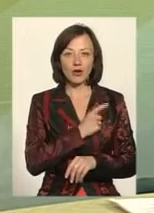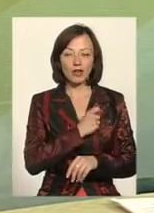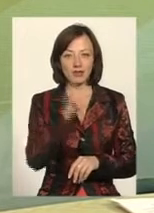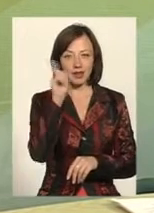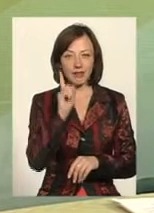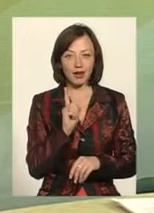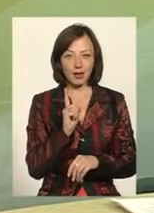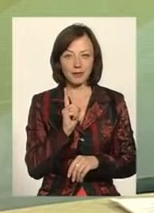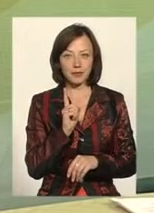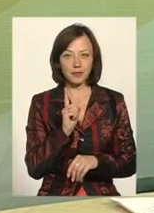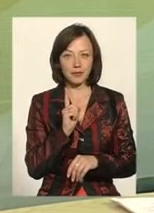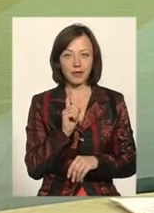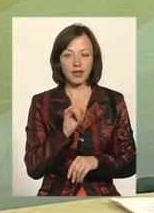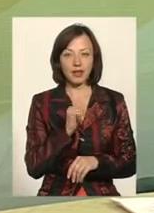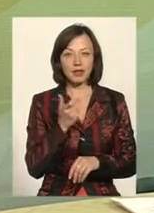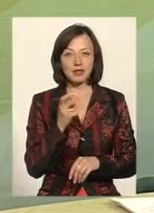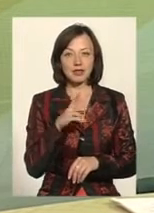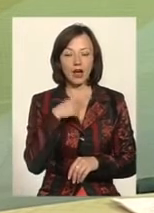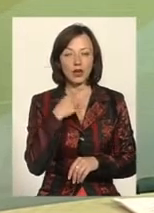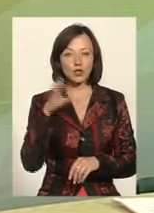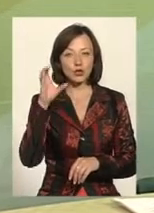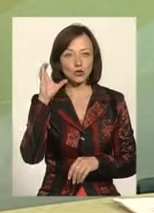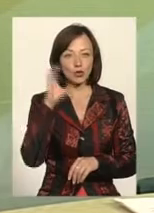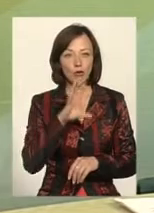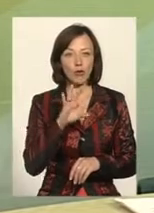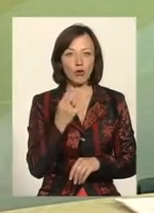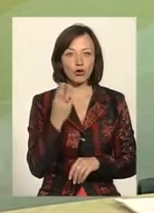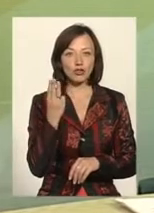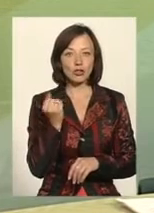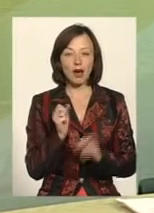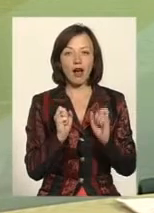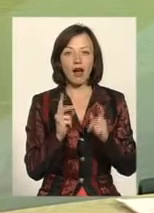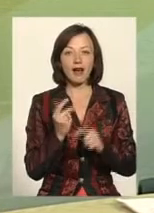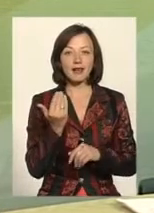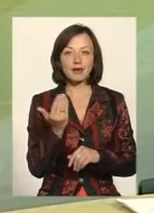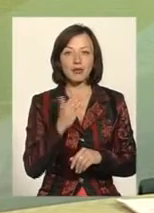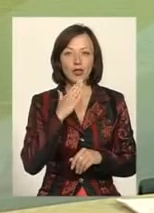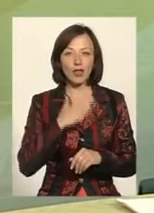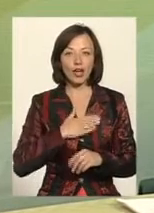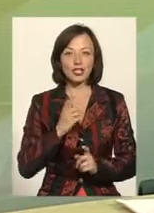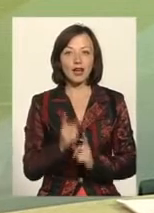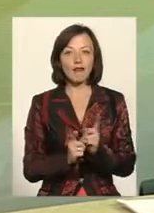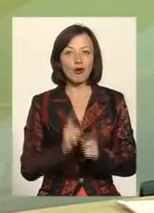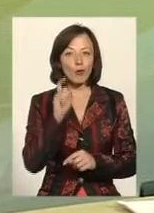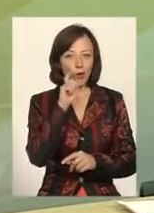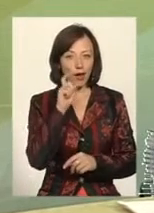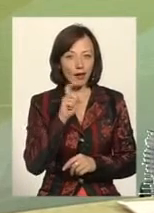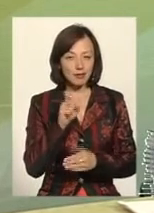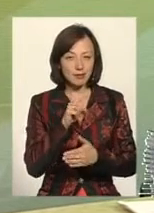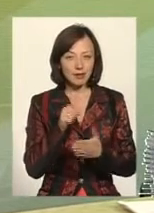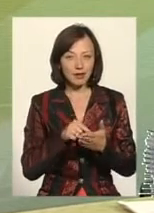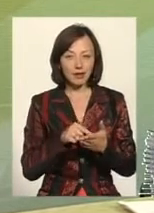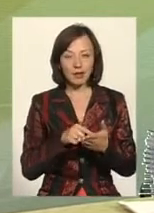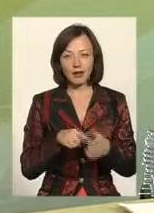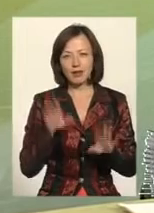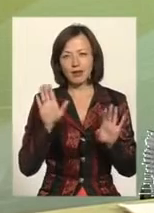євреї, і Ізя каже: «Слушай, Мойша, как тебе наши реформы украинские?» А ты говоришь: